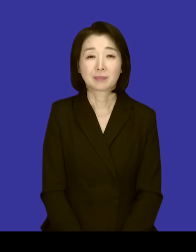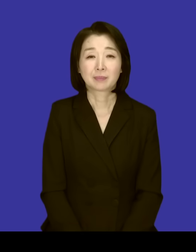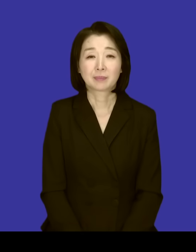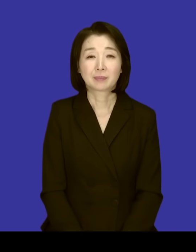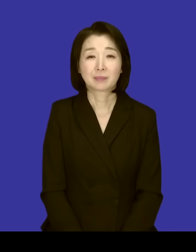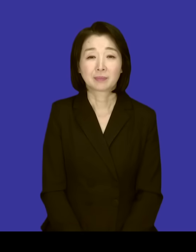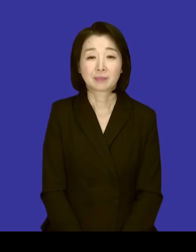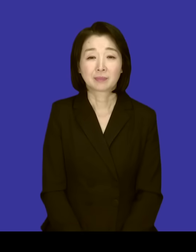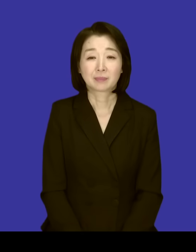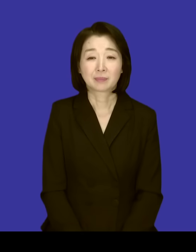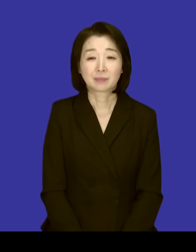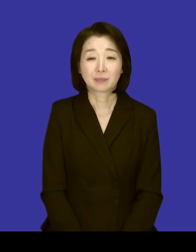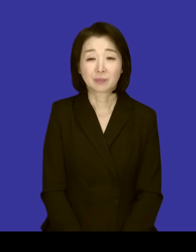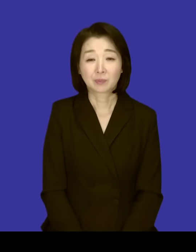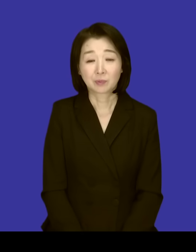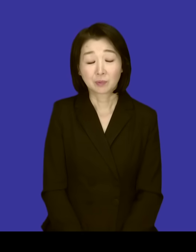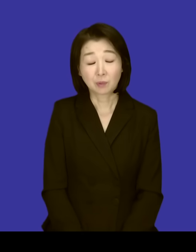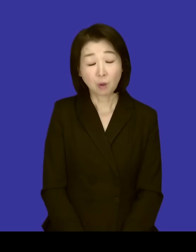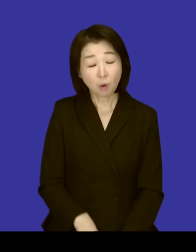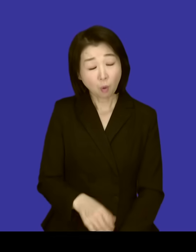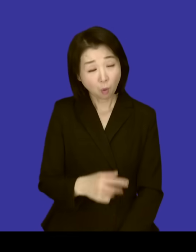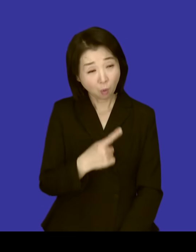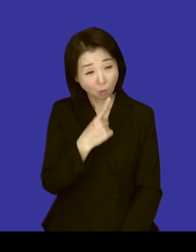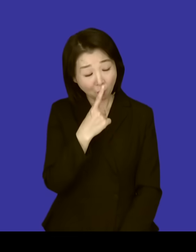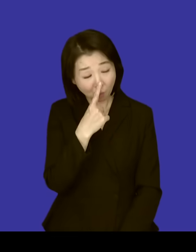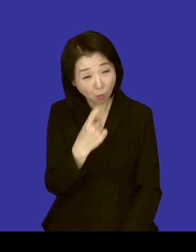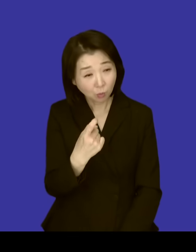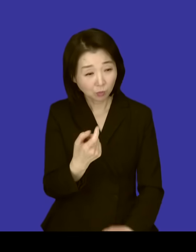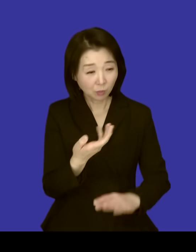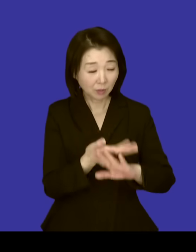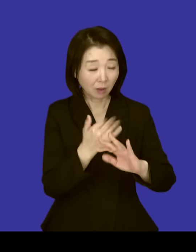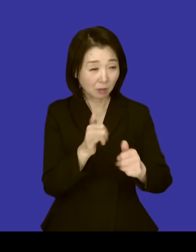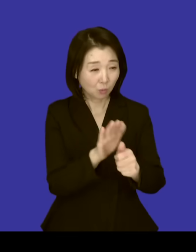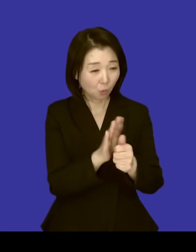순간적으로 이제 이렇게 멋지고 좀 숭고한 일이라고 하면